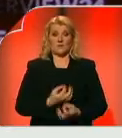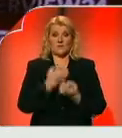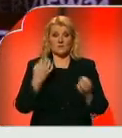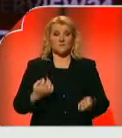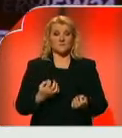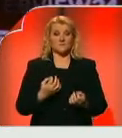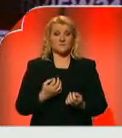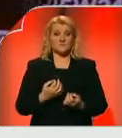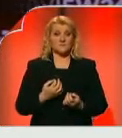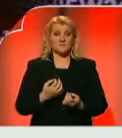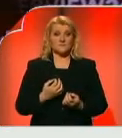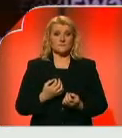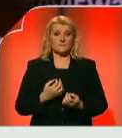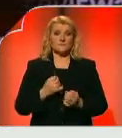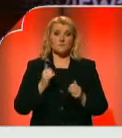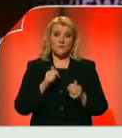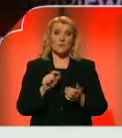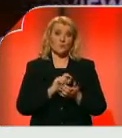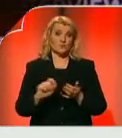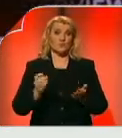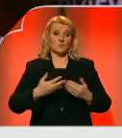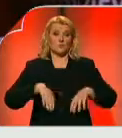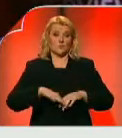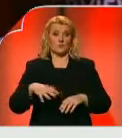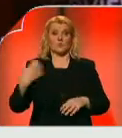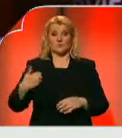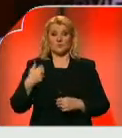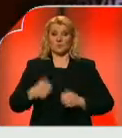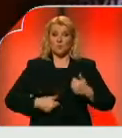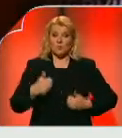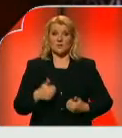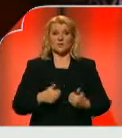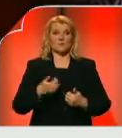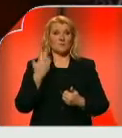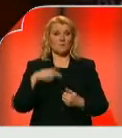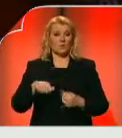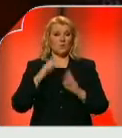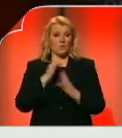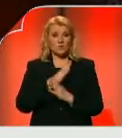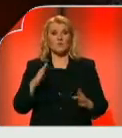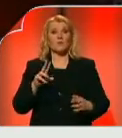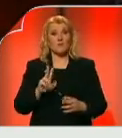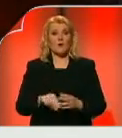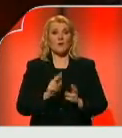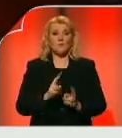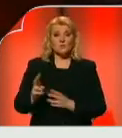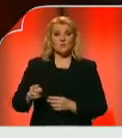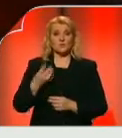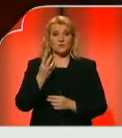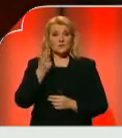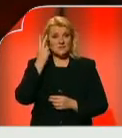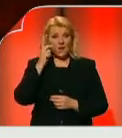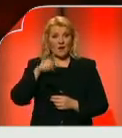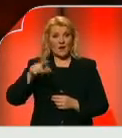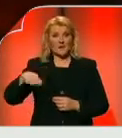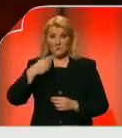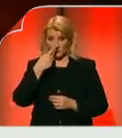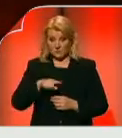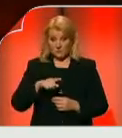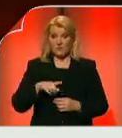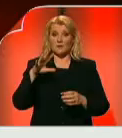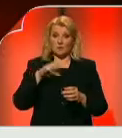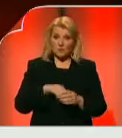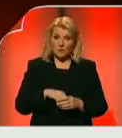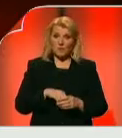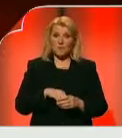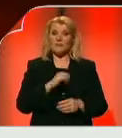po faktické stránce, ano, Úřad pro ochranu hospodářské soutěže při tom rozhodování měl k dispozici 4 znalecké posudky, z nichž